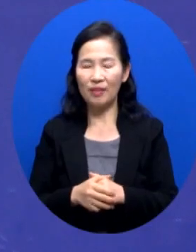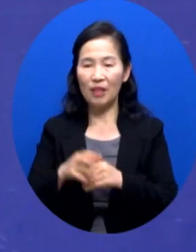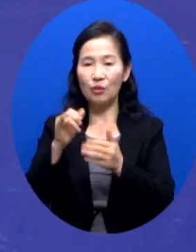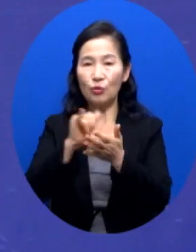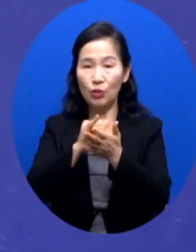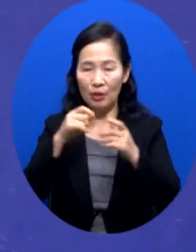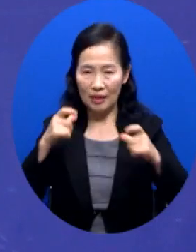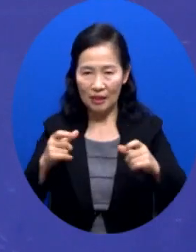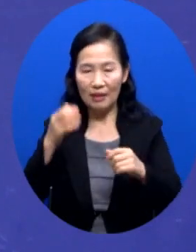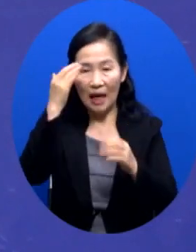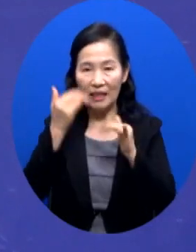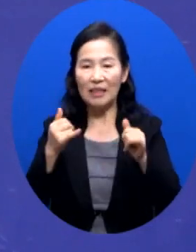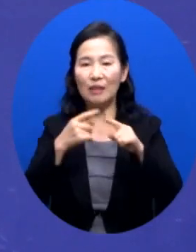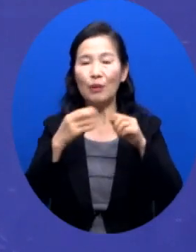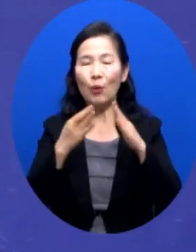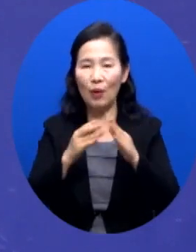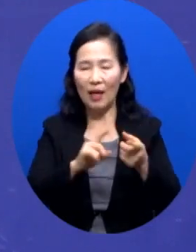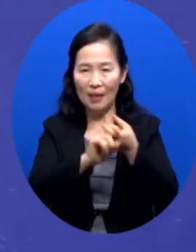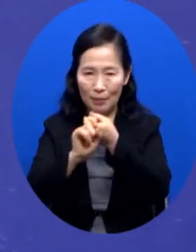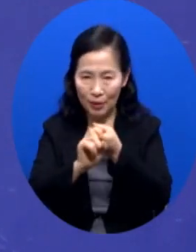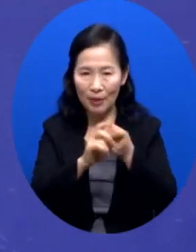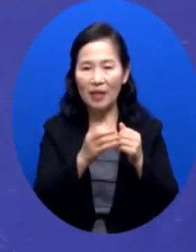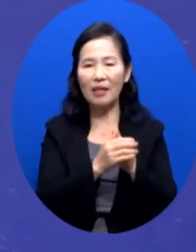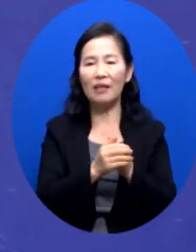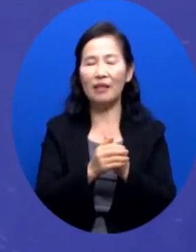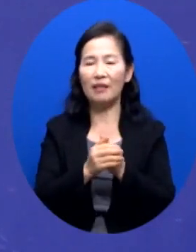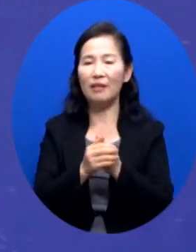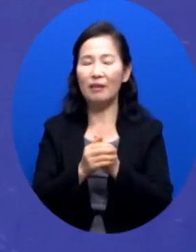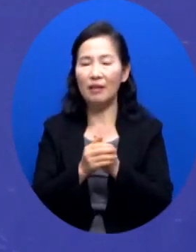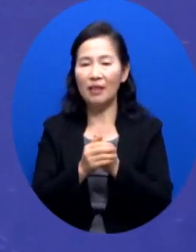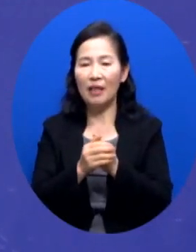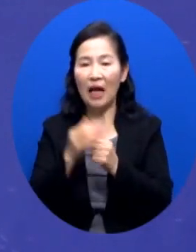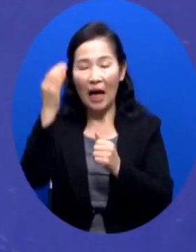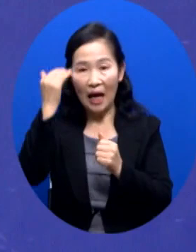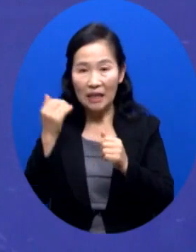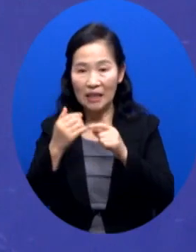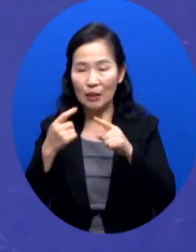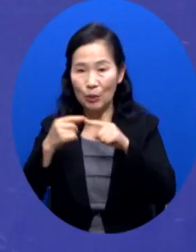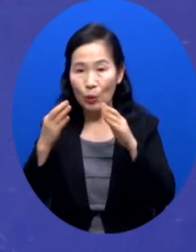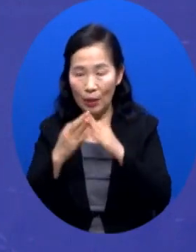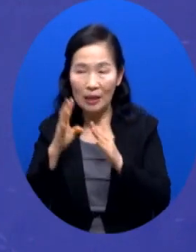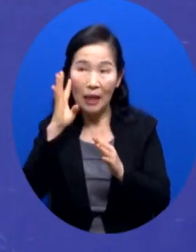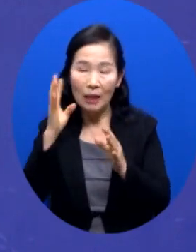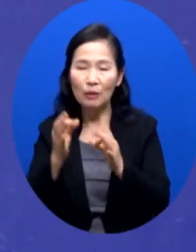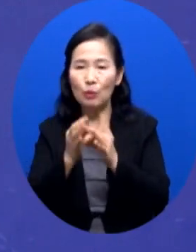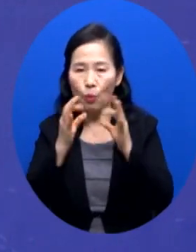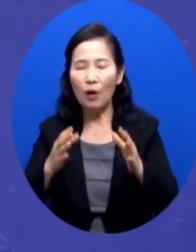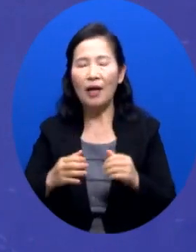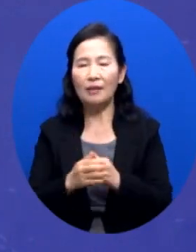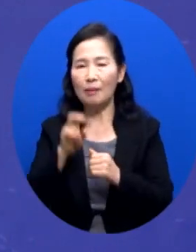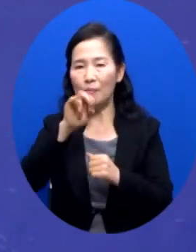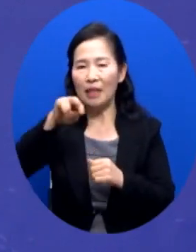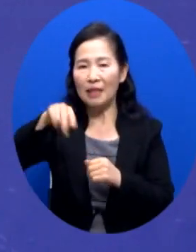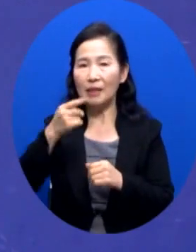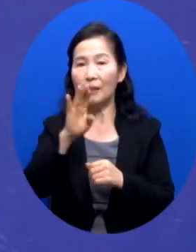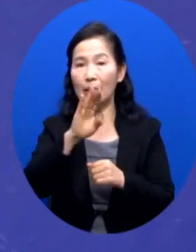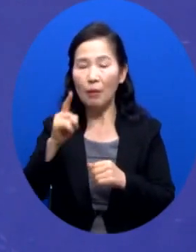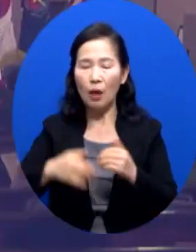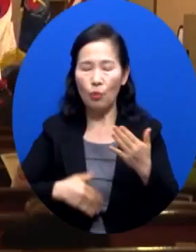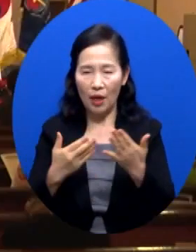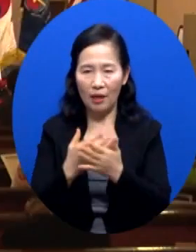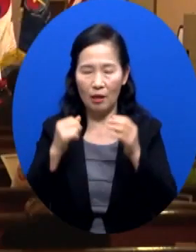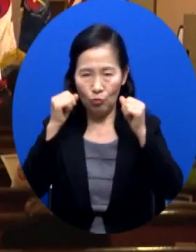뉴욕 지구 한인교회 협의회가 뉴욕 퀸즈 한인교회에서 나흘 동안 미스바 회개운동 집회를 개최했습니다.